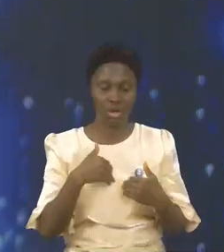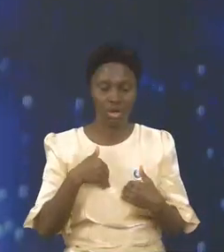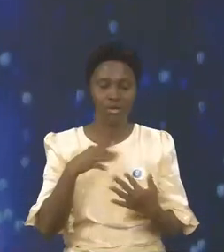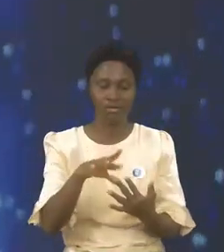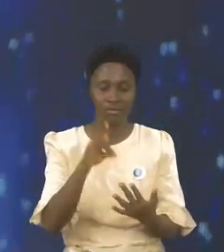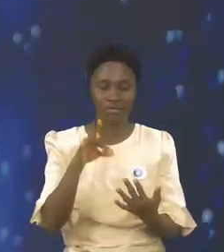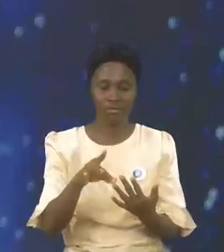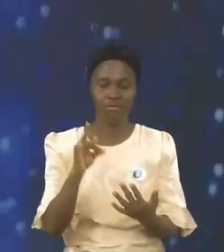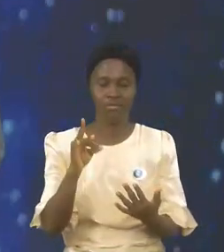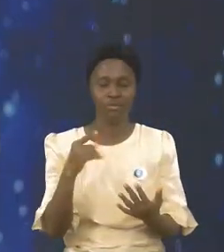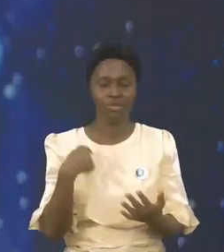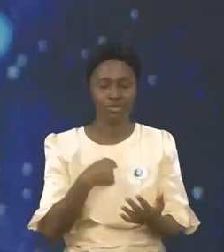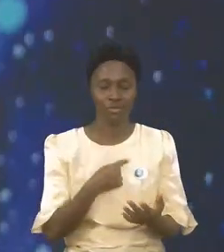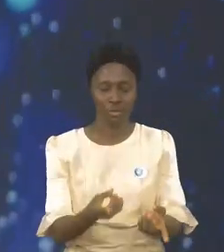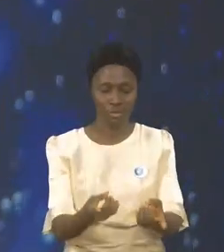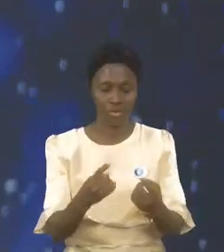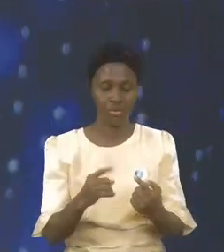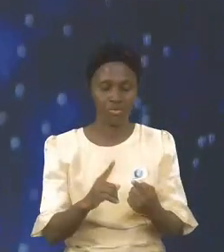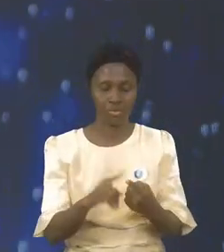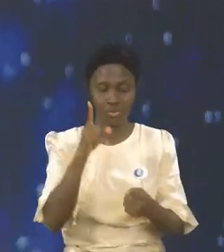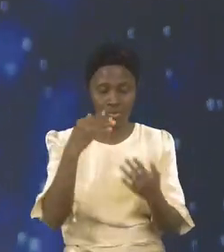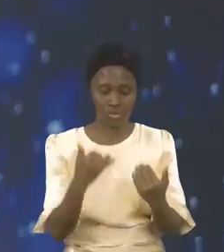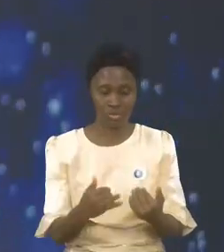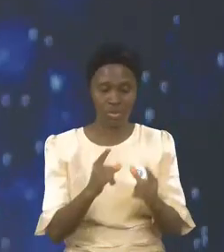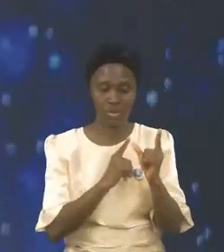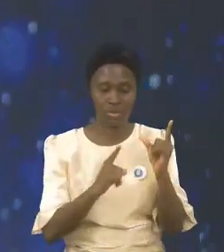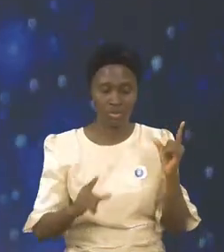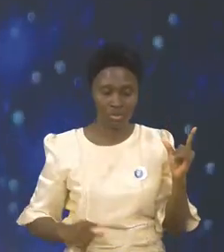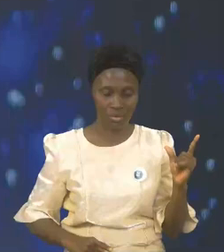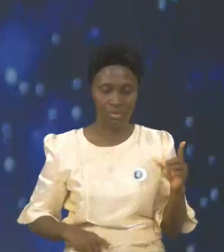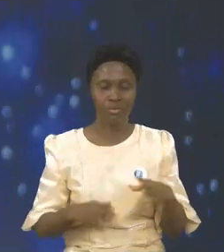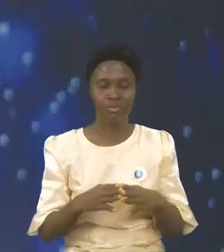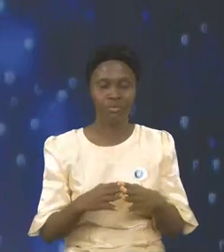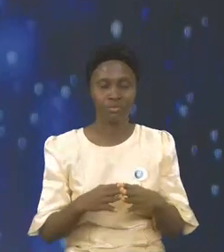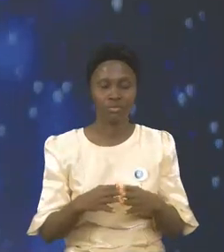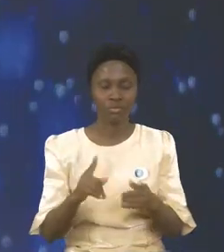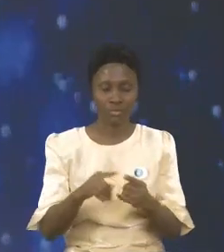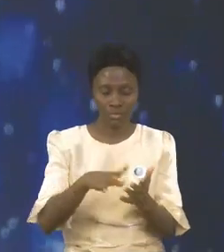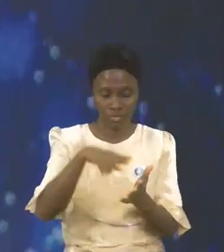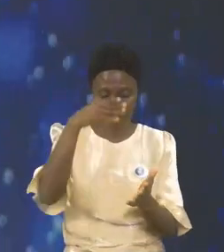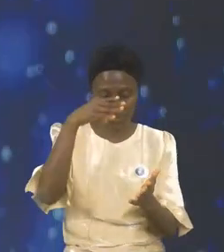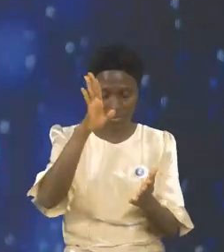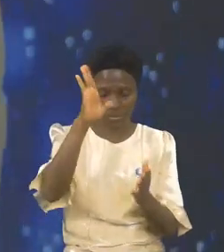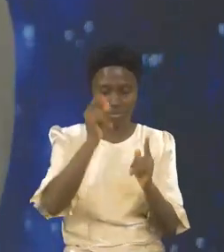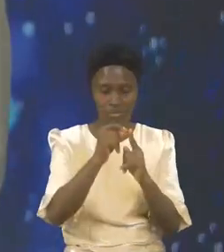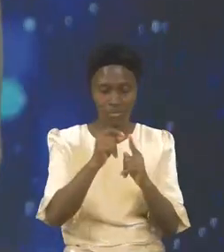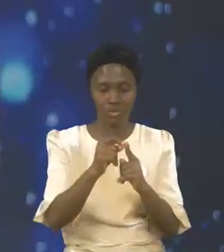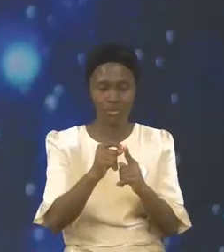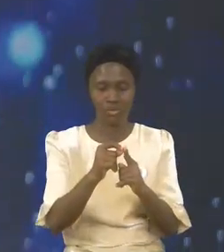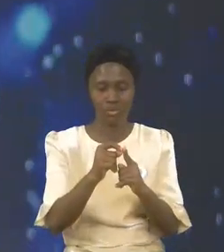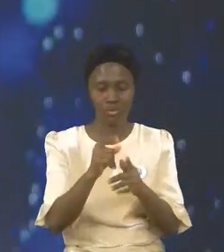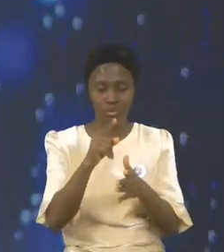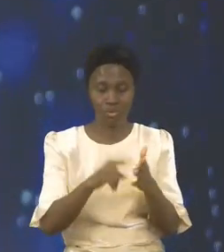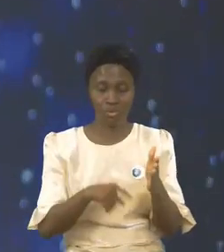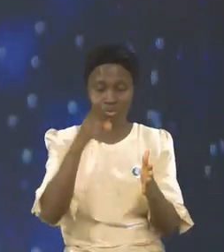marqué. Ainsi, nous venons à toi, Seigneur, et nous allons étudier ta parole, ce que tu